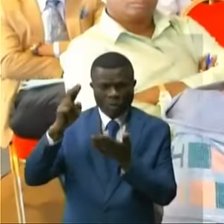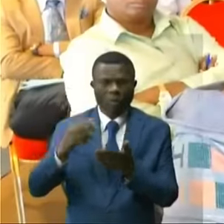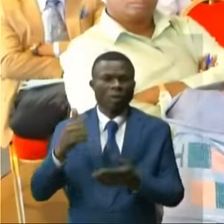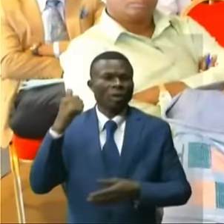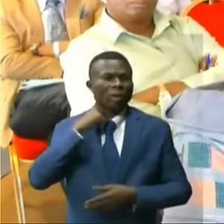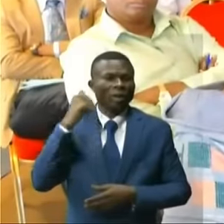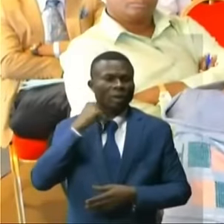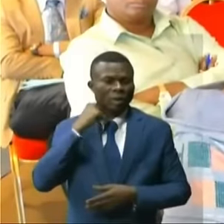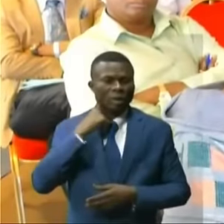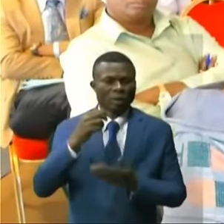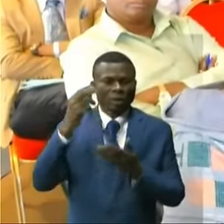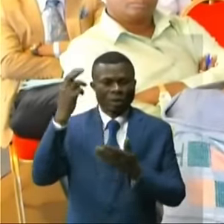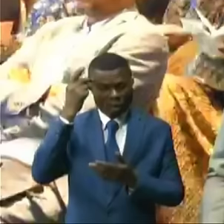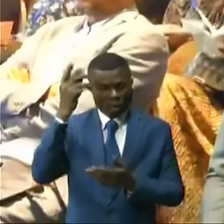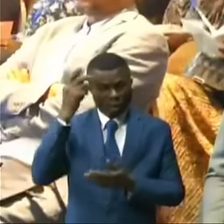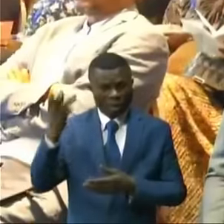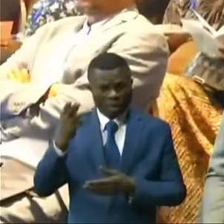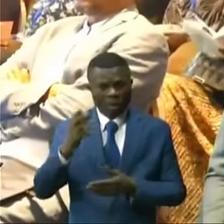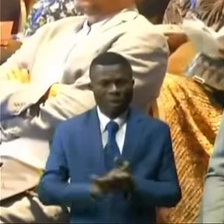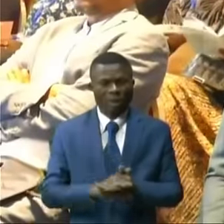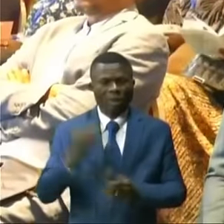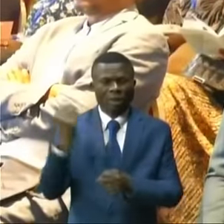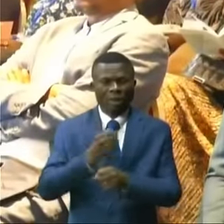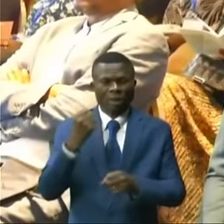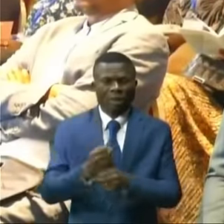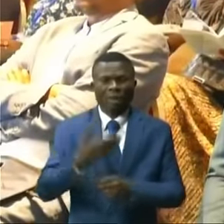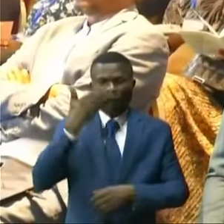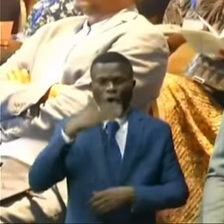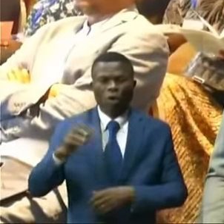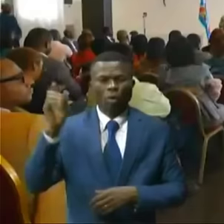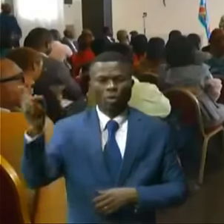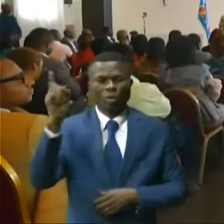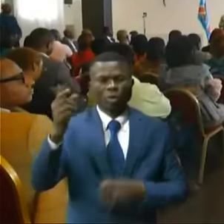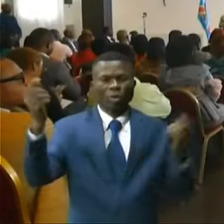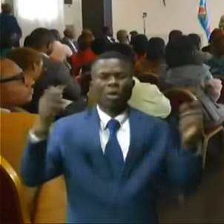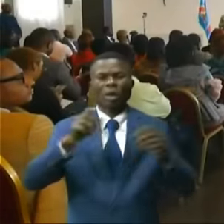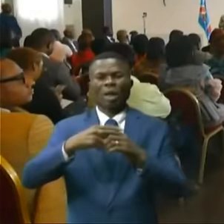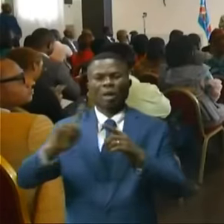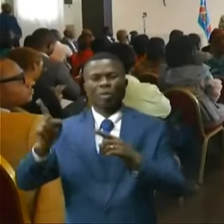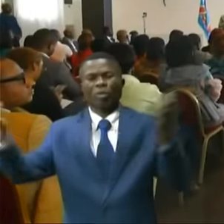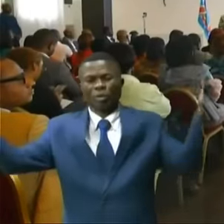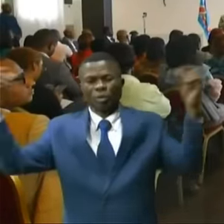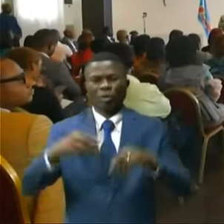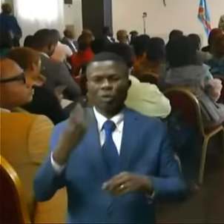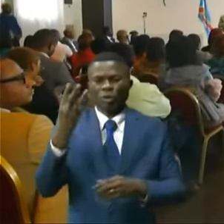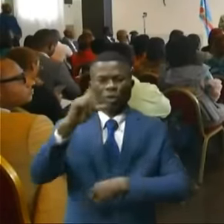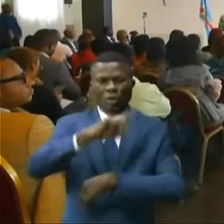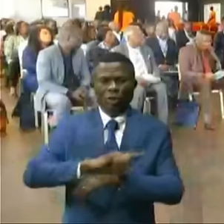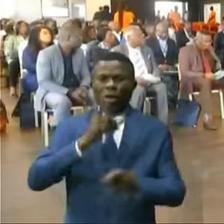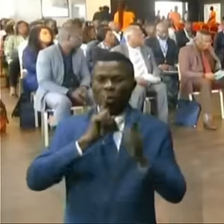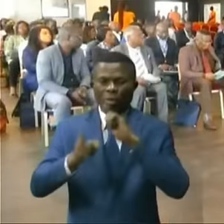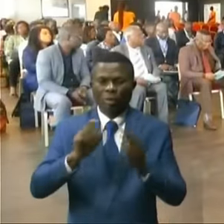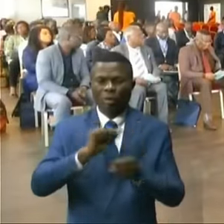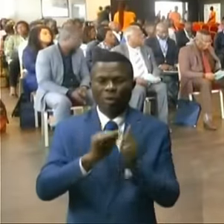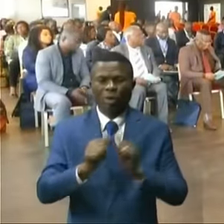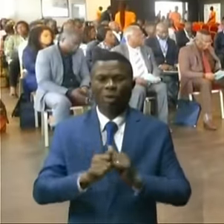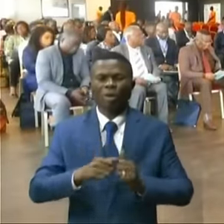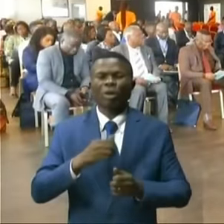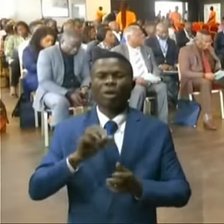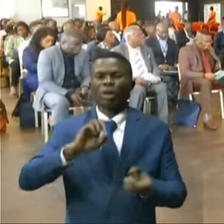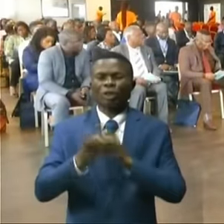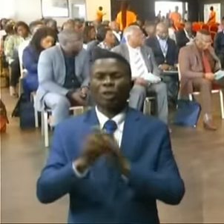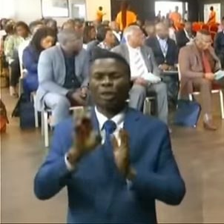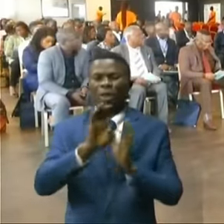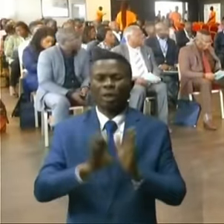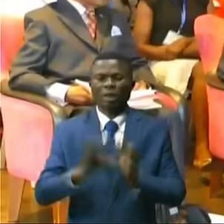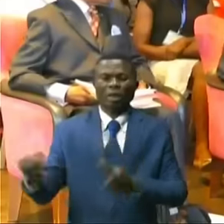l'unikine aujourd'hui praticiens de santé venus d'ici et d'ailleurs vont pendant 3 jours échanger sur comment améliorer